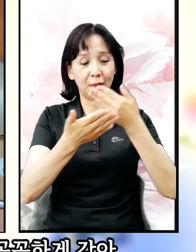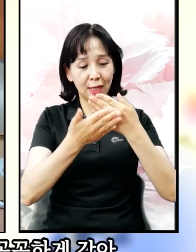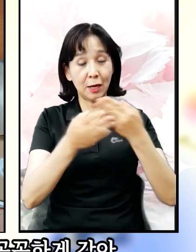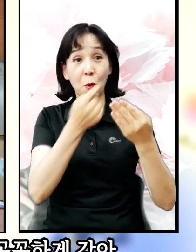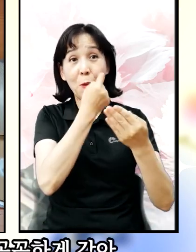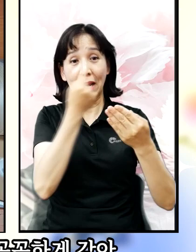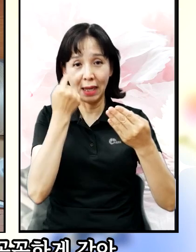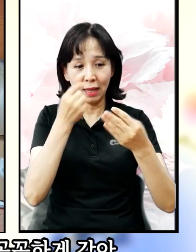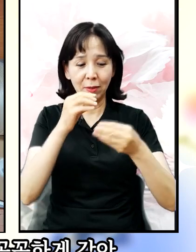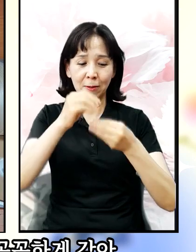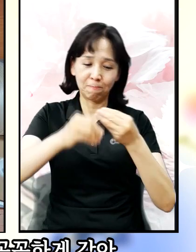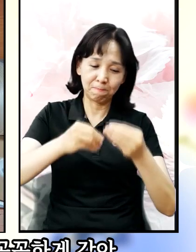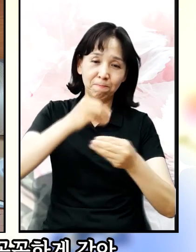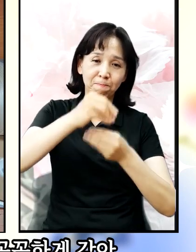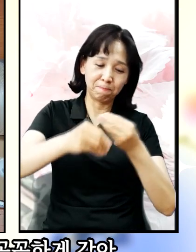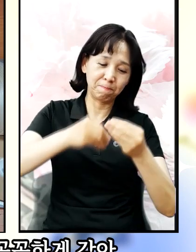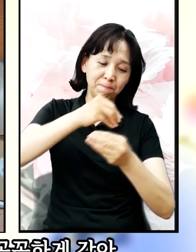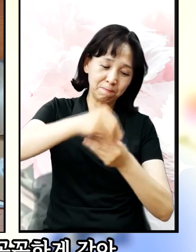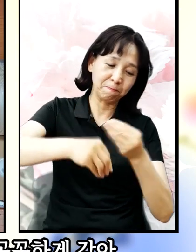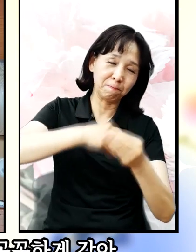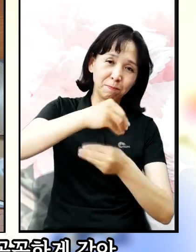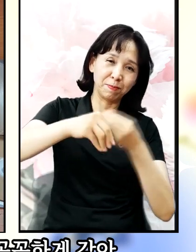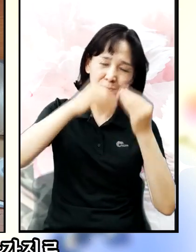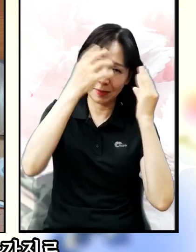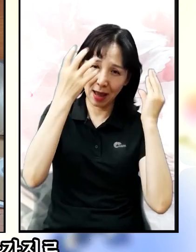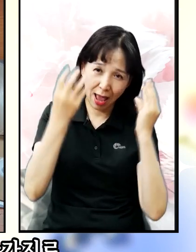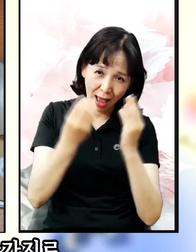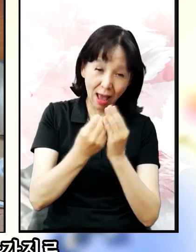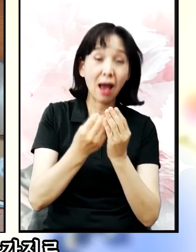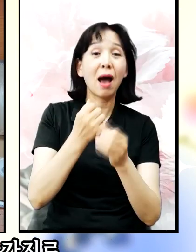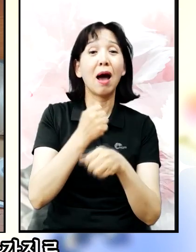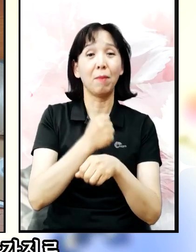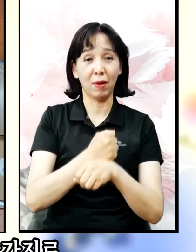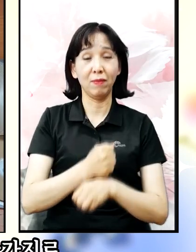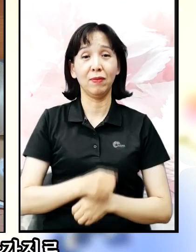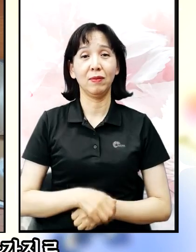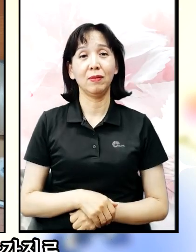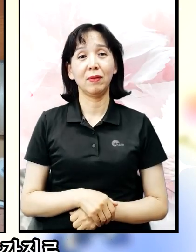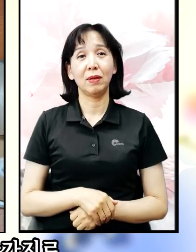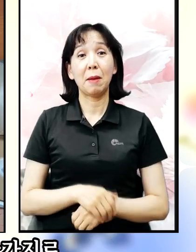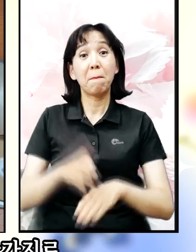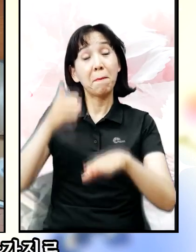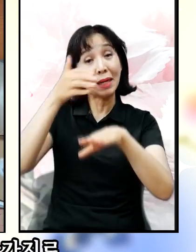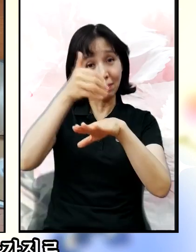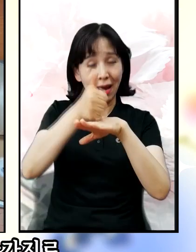앞뒤를 확인을 해주시면서 이렇게 꼼꼼하게 감아주시면은